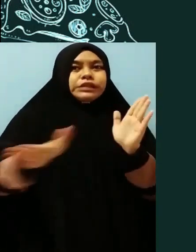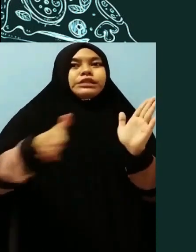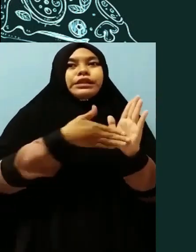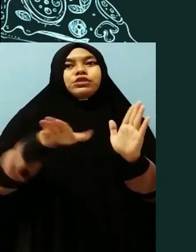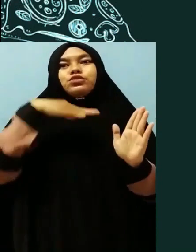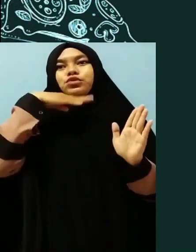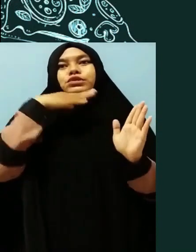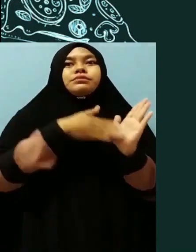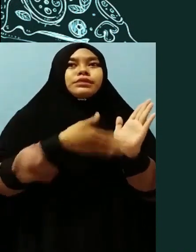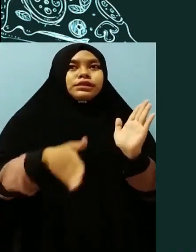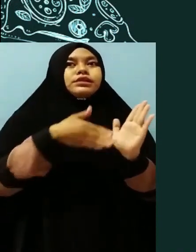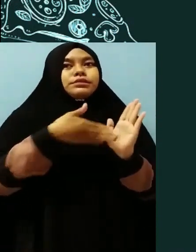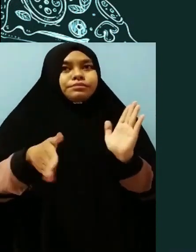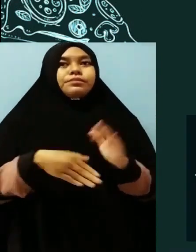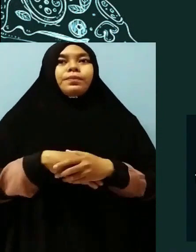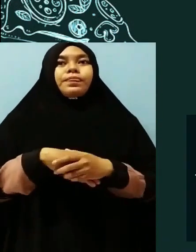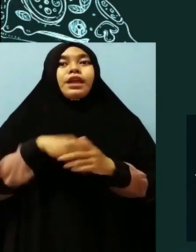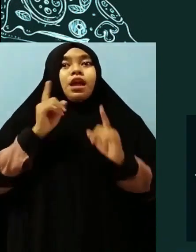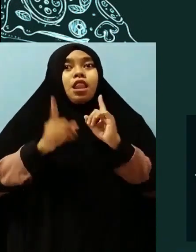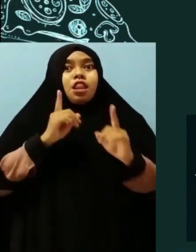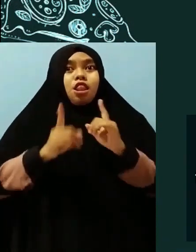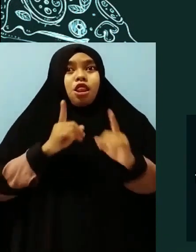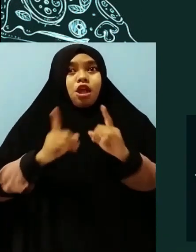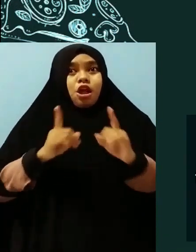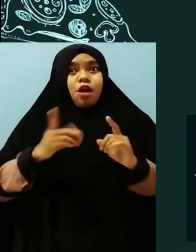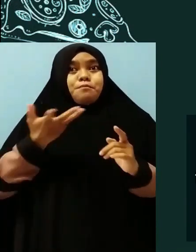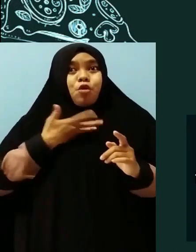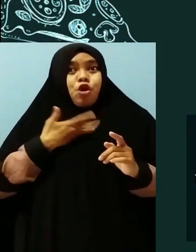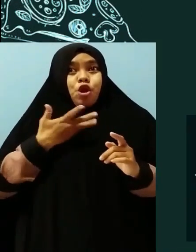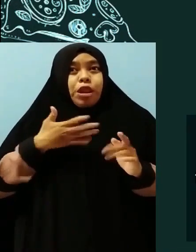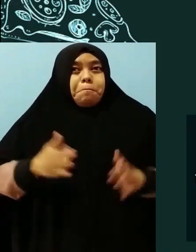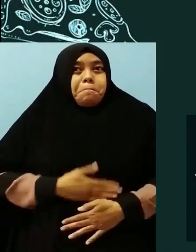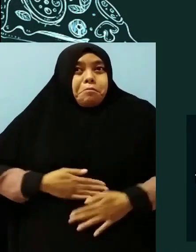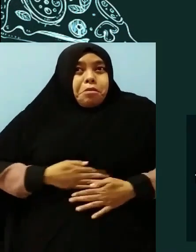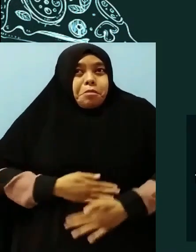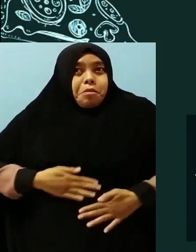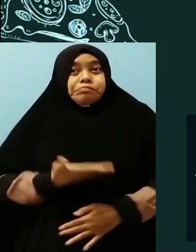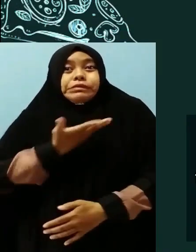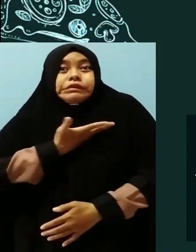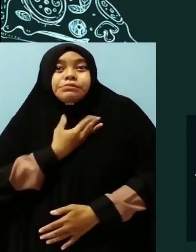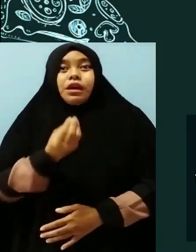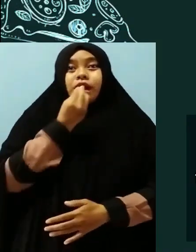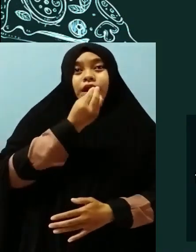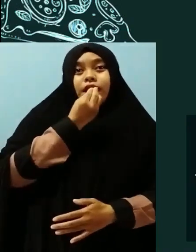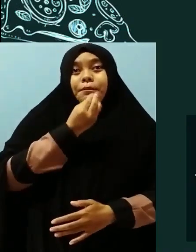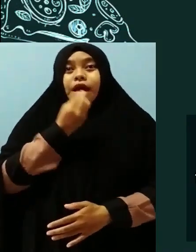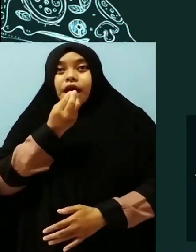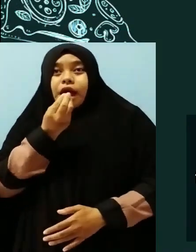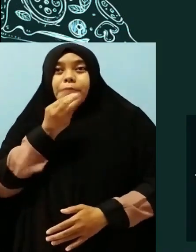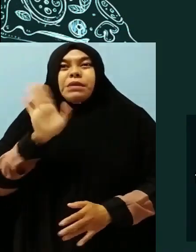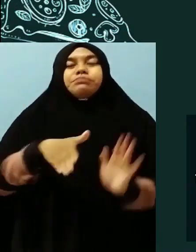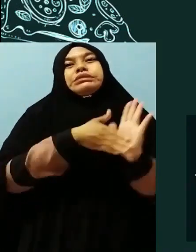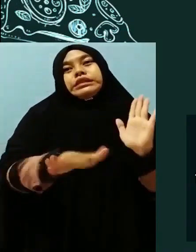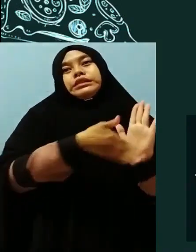untuk meniup makanan yang masih panas. Nah, kalau kalian sudah sangat lapar dan